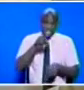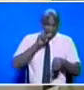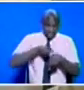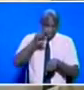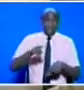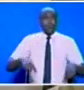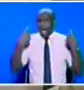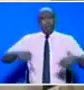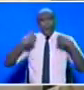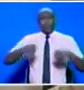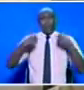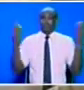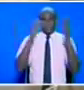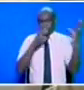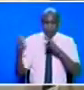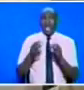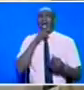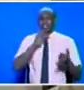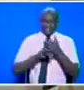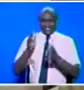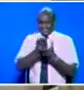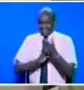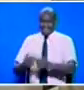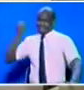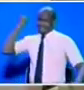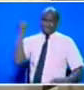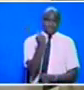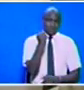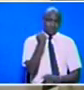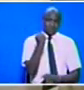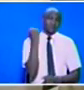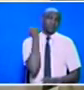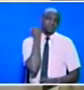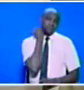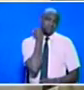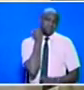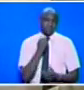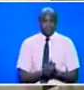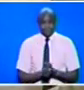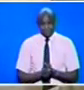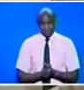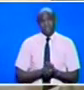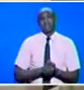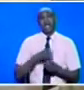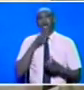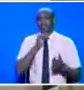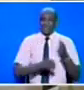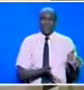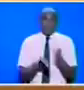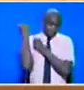wanapigana makelele. Bwana alichukua kisu na akamuua kwa shingo na akatoroka.